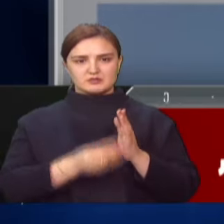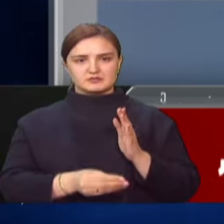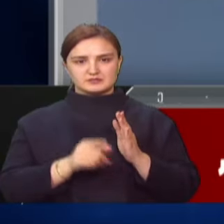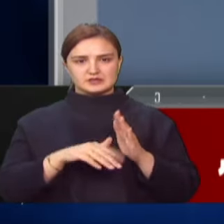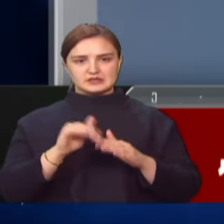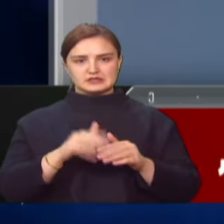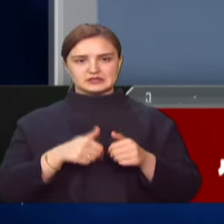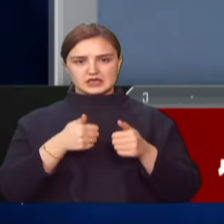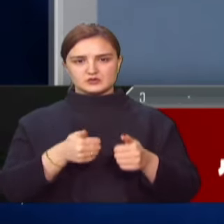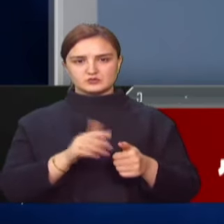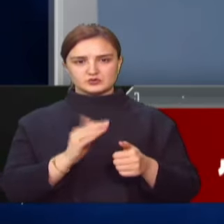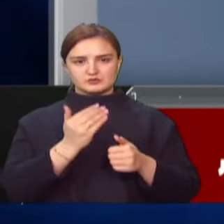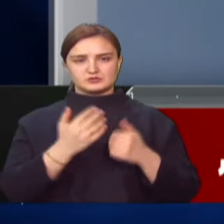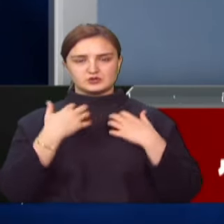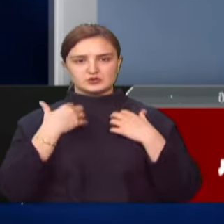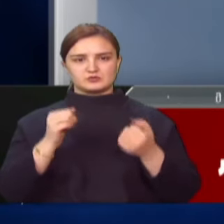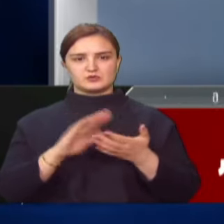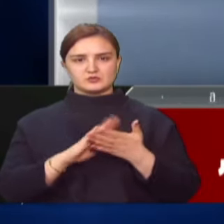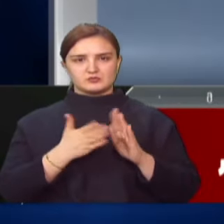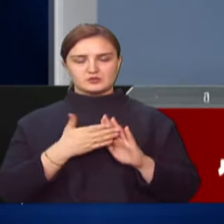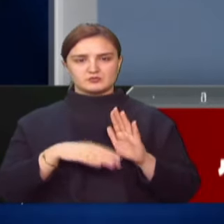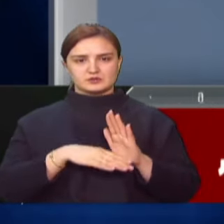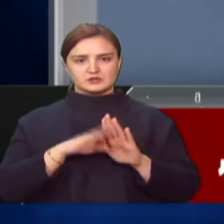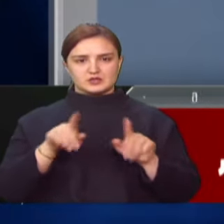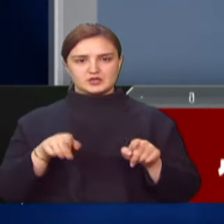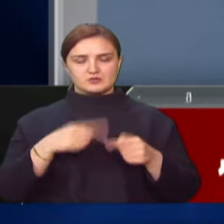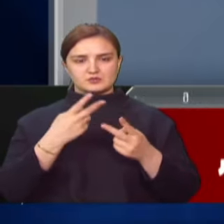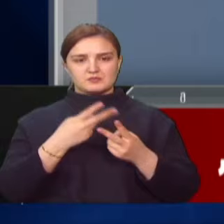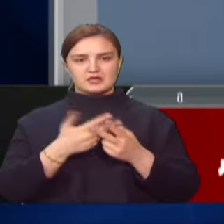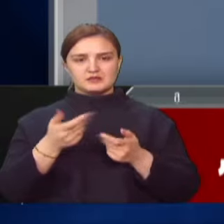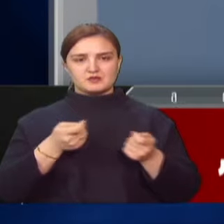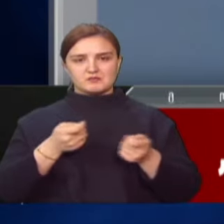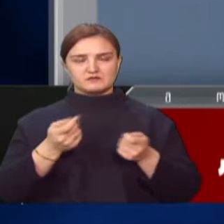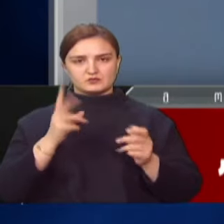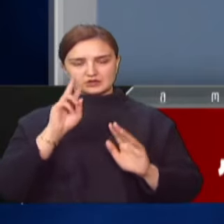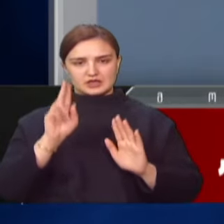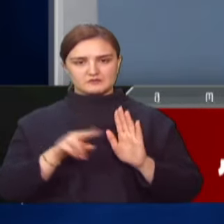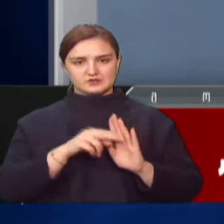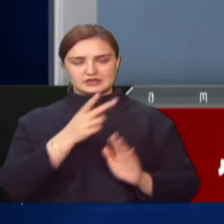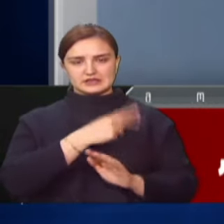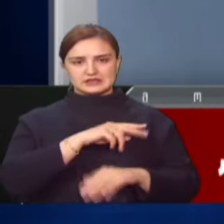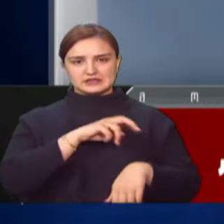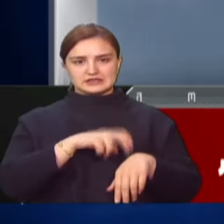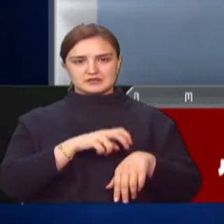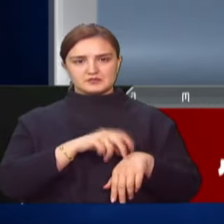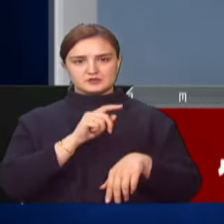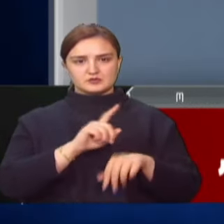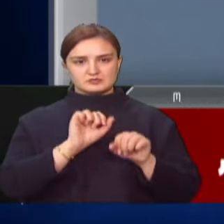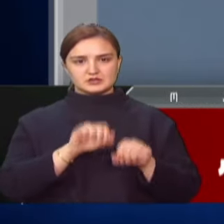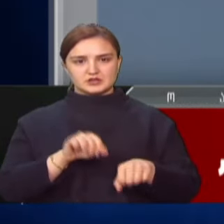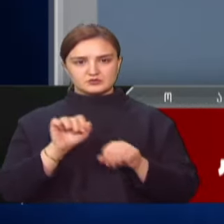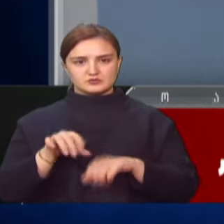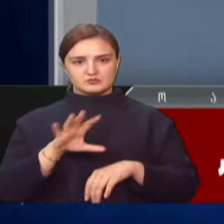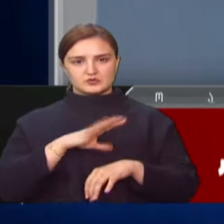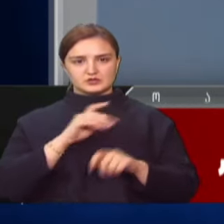არ უწყობს ხელს მისი ჯანმრთელობის მდგომარეობის გაუმჯობესებას. Დაცული პალატების მართვა უნდა დაექვემდებაროს კლინიკის სამედიცინო პერსონალს, რათა საშუალება